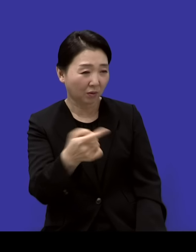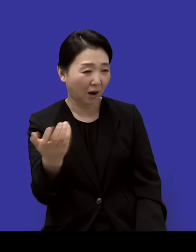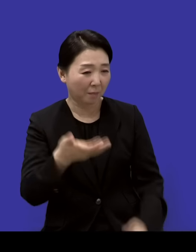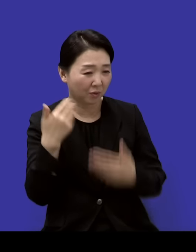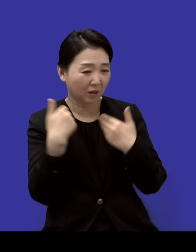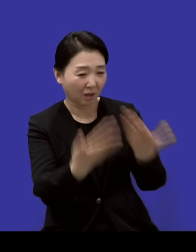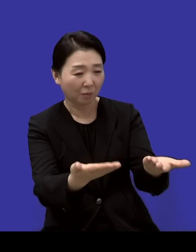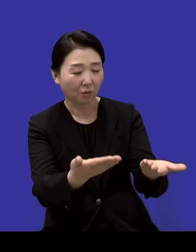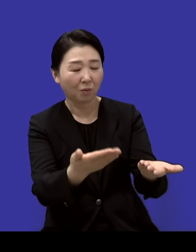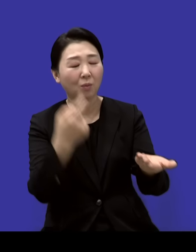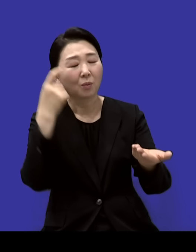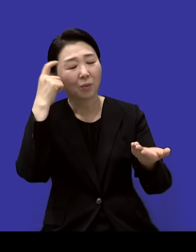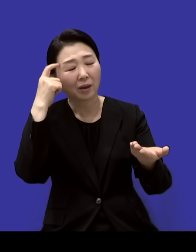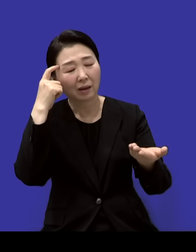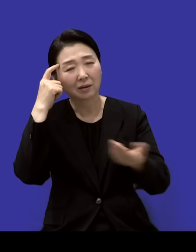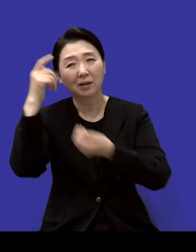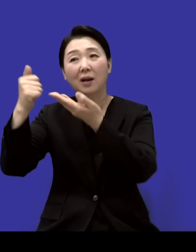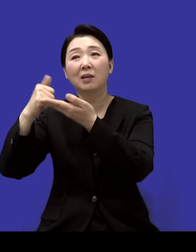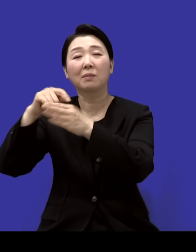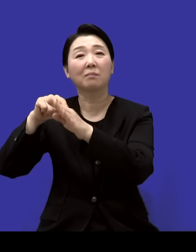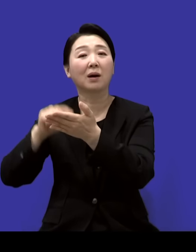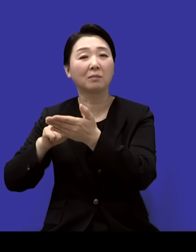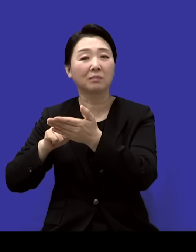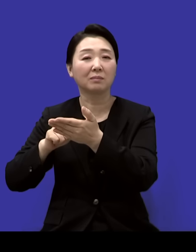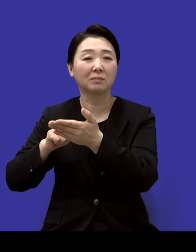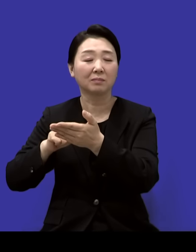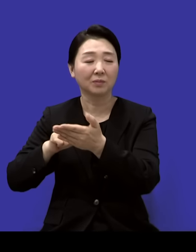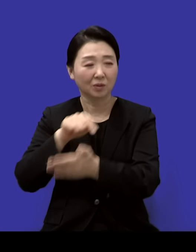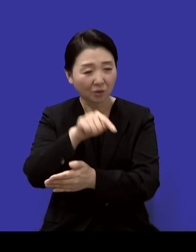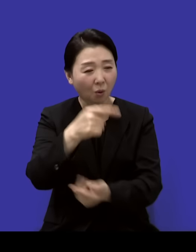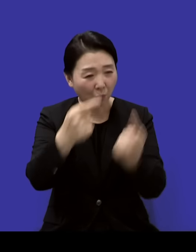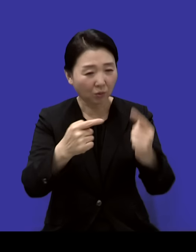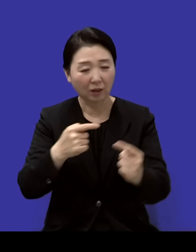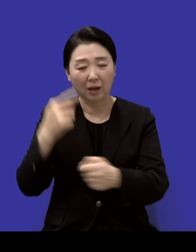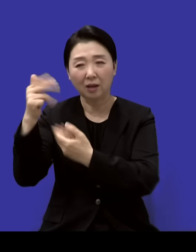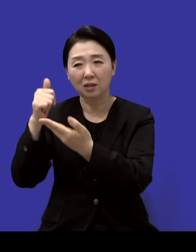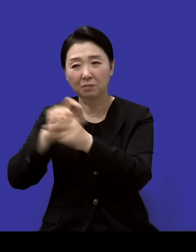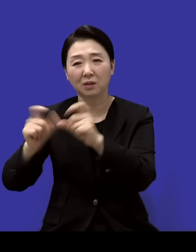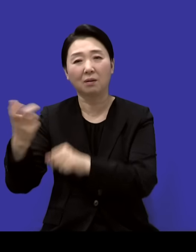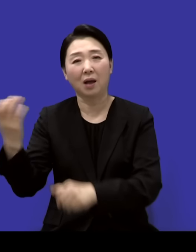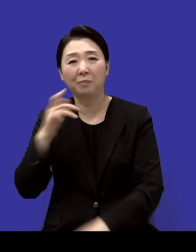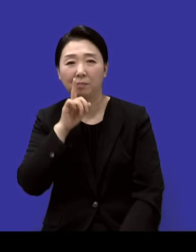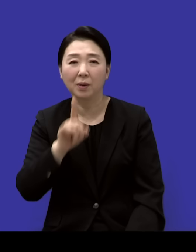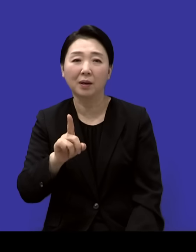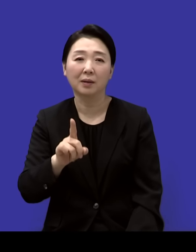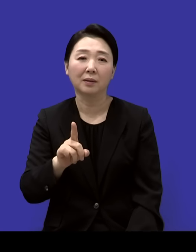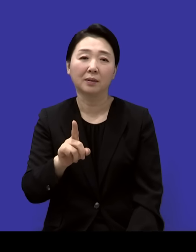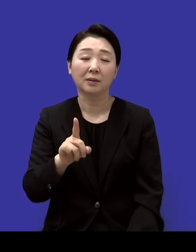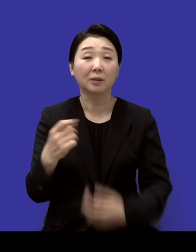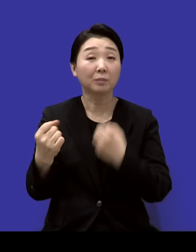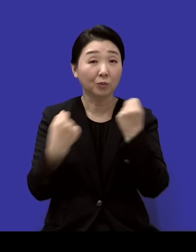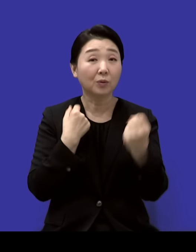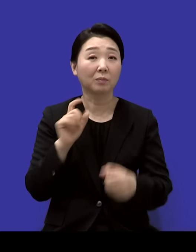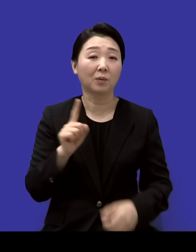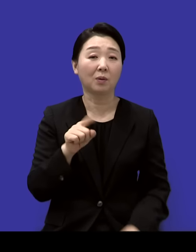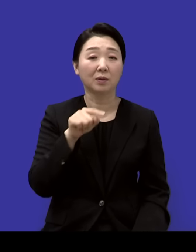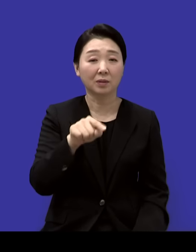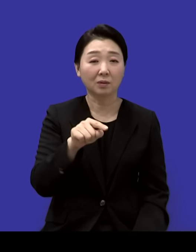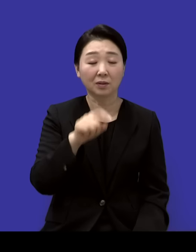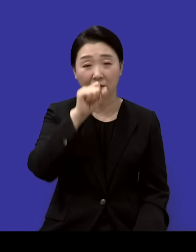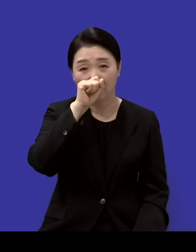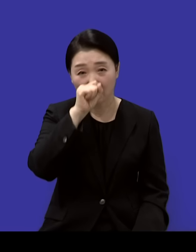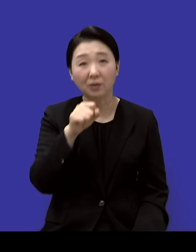아프게 내버려둬야만 하는 나의 심정은 지금 너보다 더 아파. 이루 말할 수 없이 아파. 그럼에도 불구하고 이것이 더